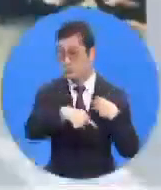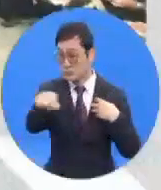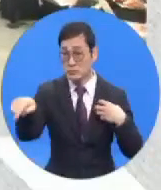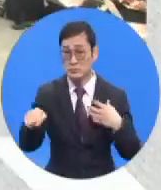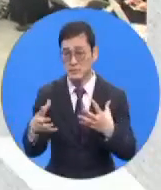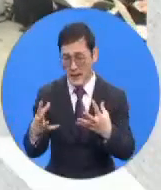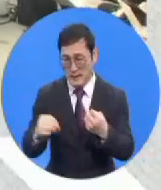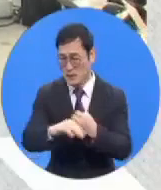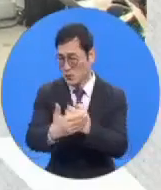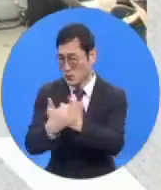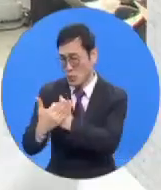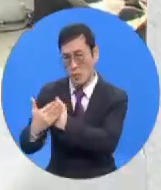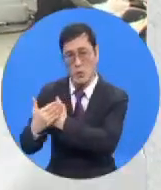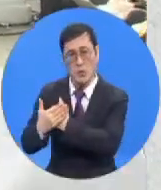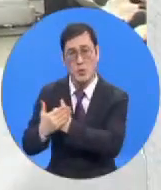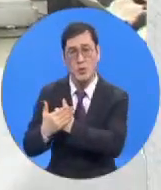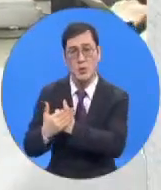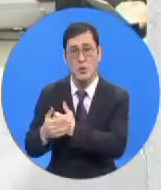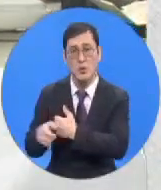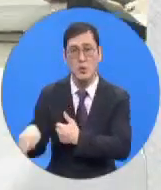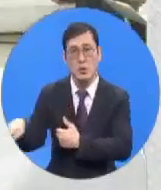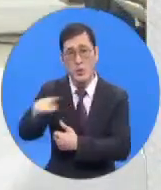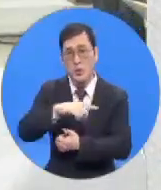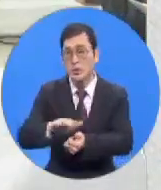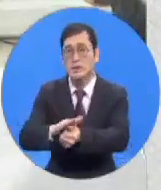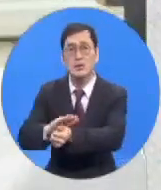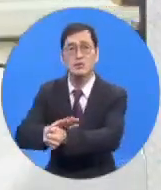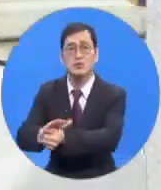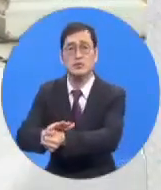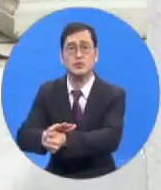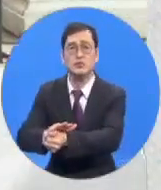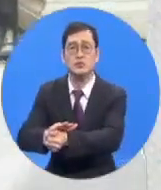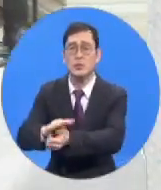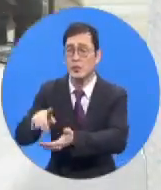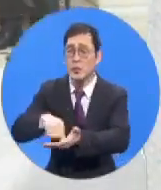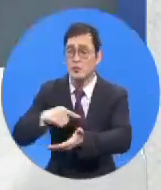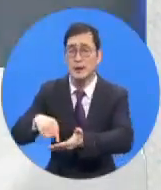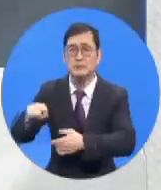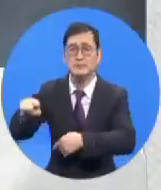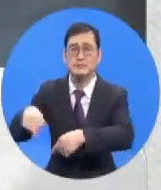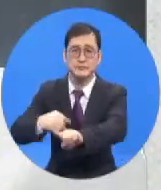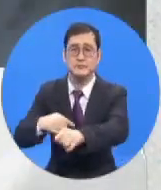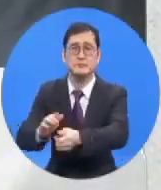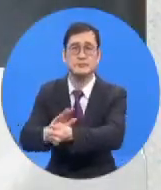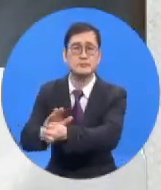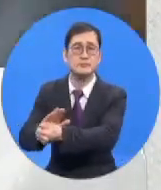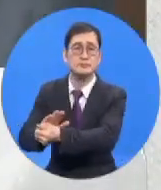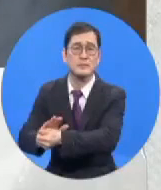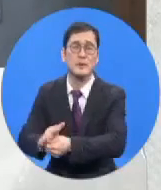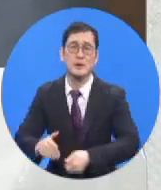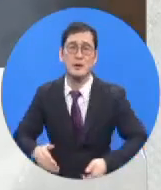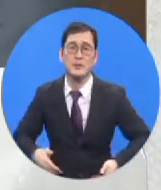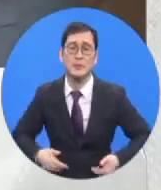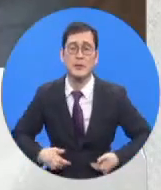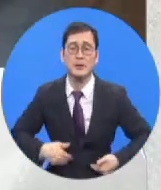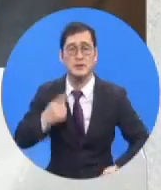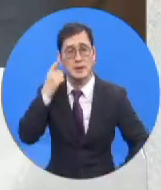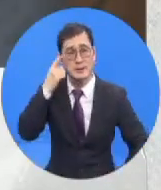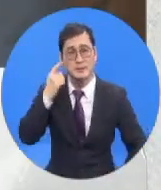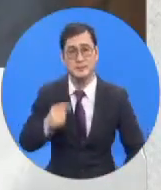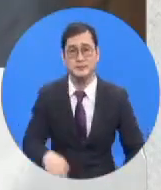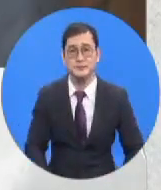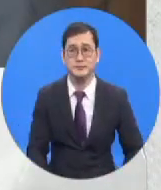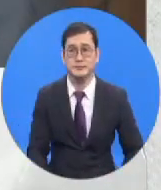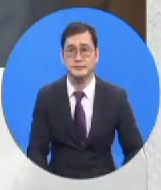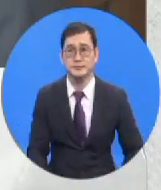얼마나 정부는 이분들한테 대우를 해줄 건가에 대한 고민이 필요하다고 보여집니다. 뭐 지금 저희가 자막